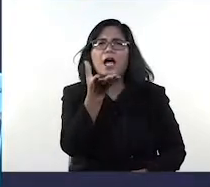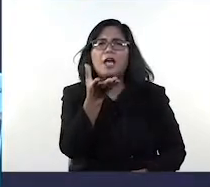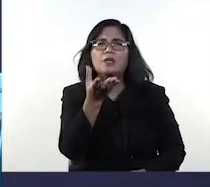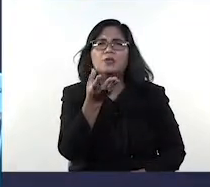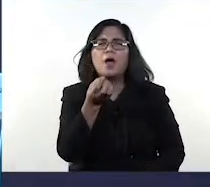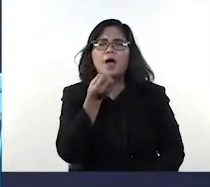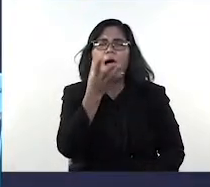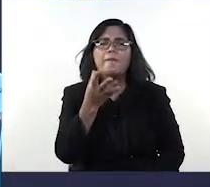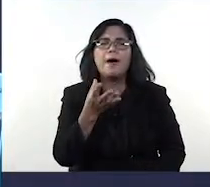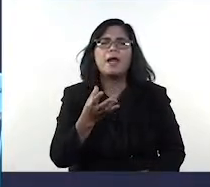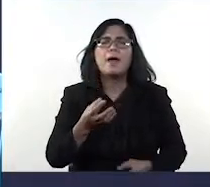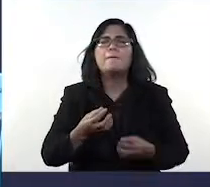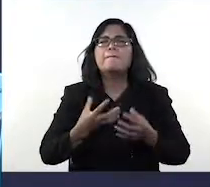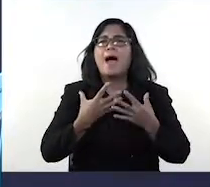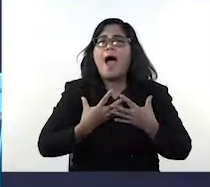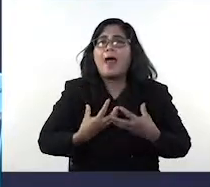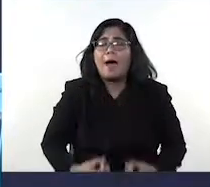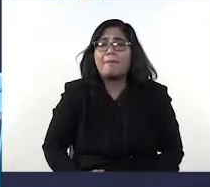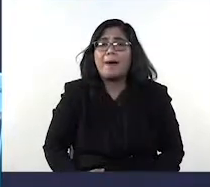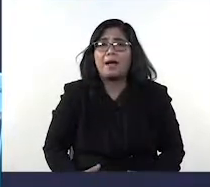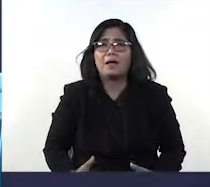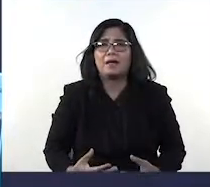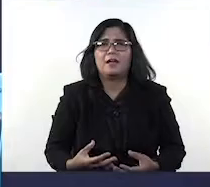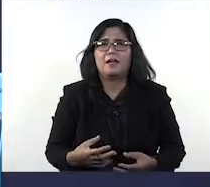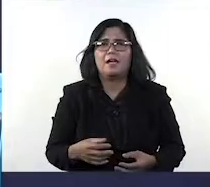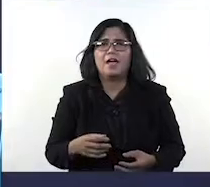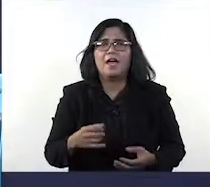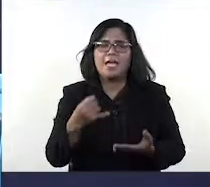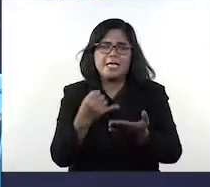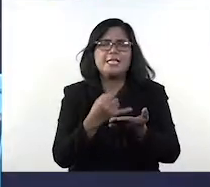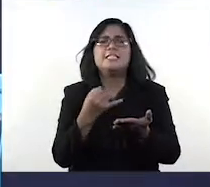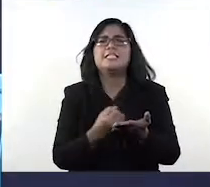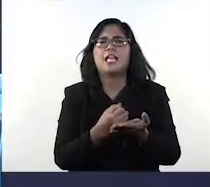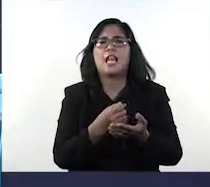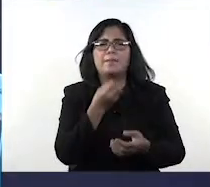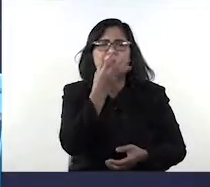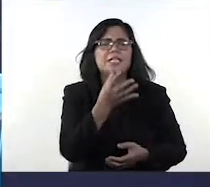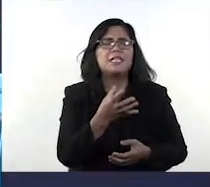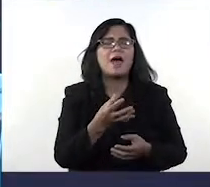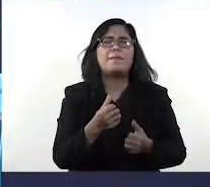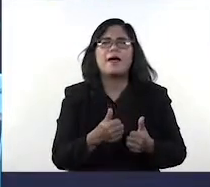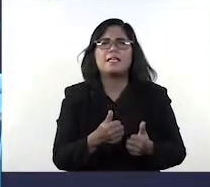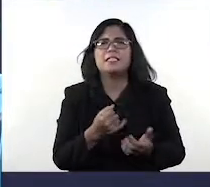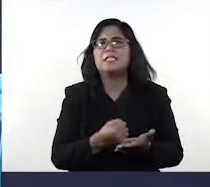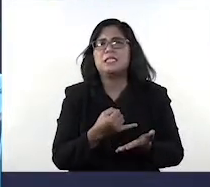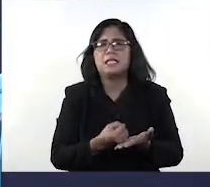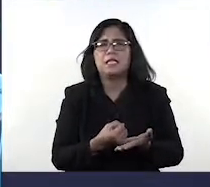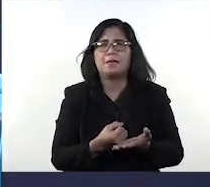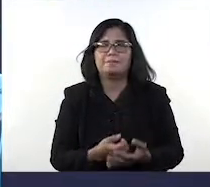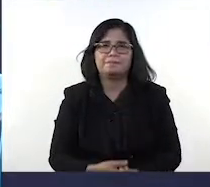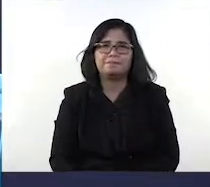dulu kabar pengharapannya dia perintahkan dulu ewanggelion nya berita baiknya berita injilnya